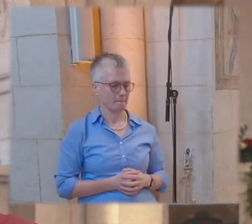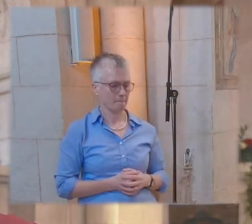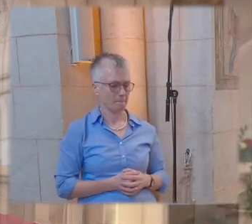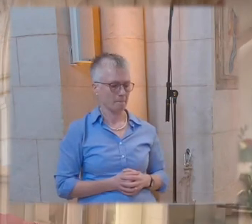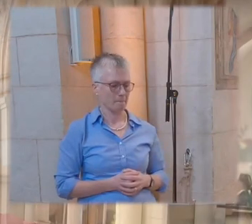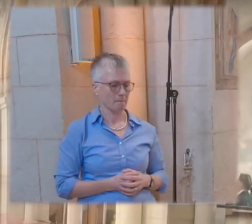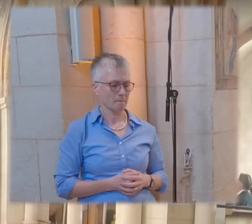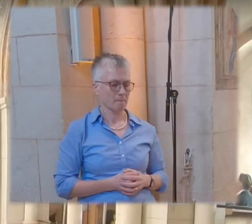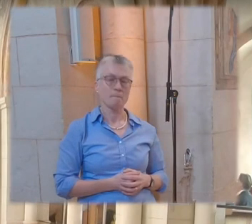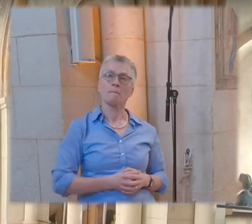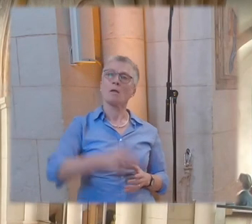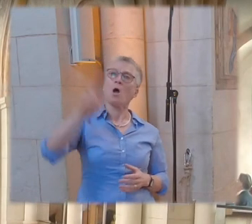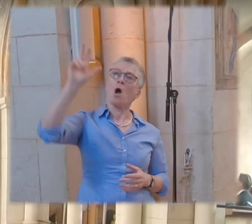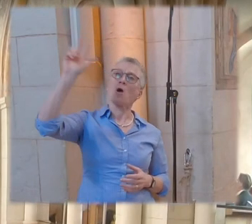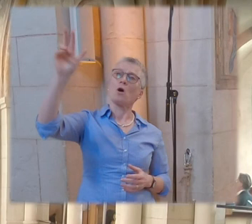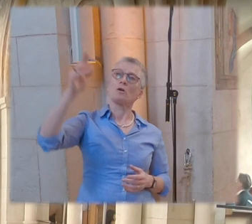wiederkehrt.